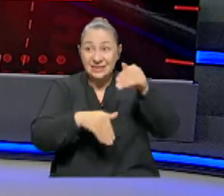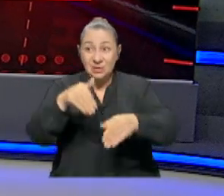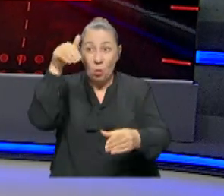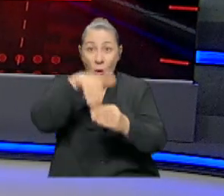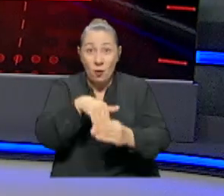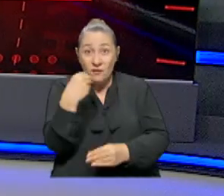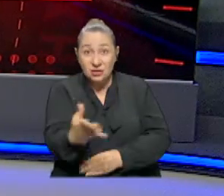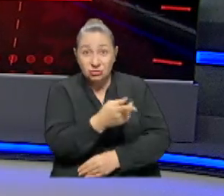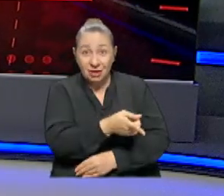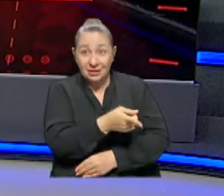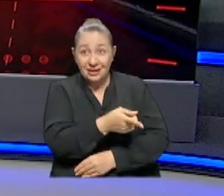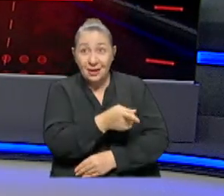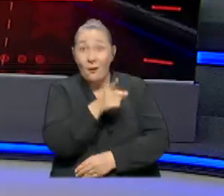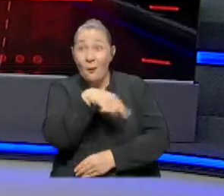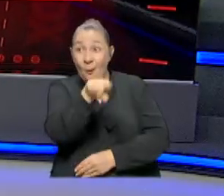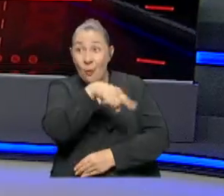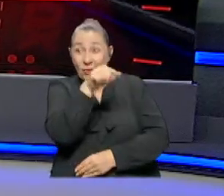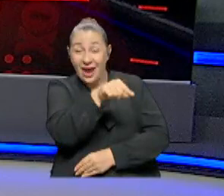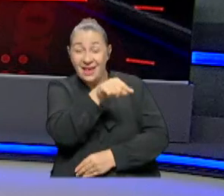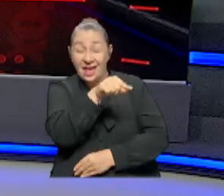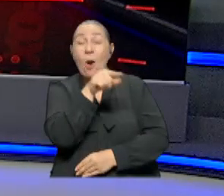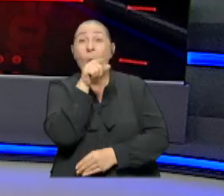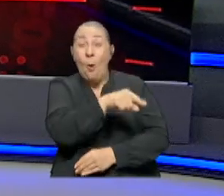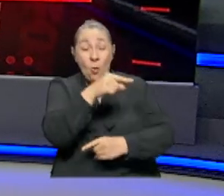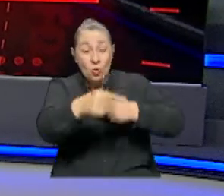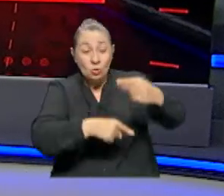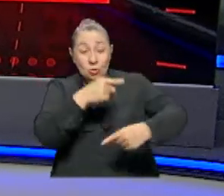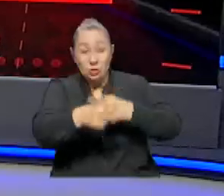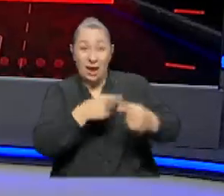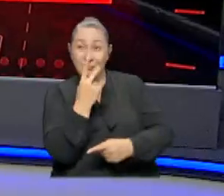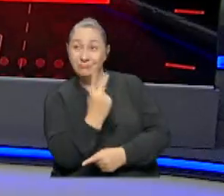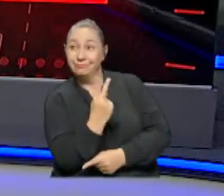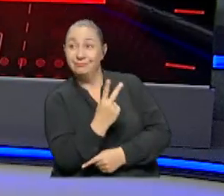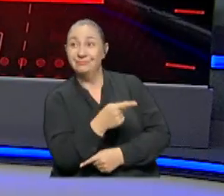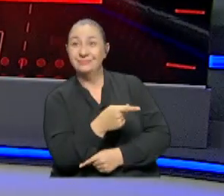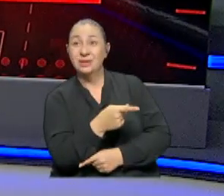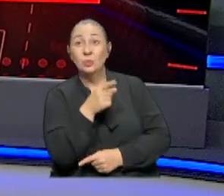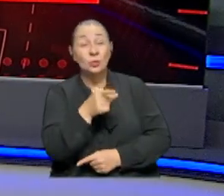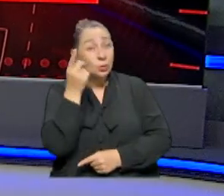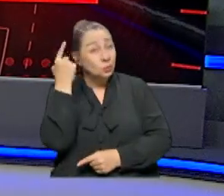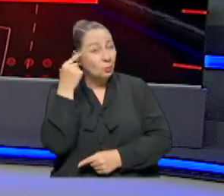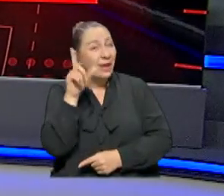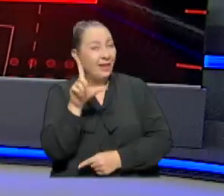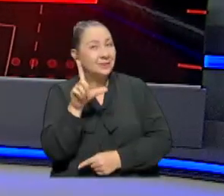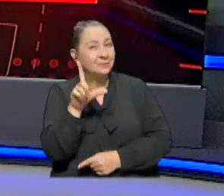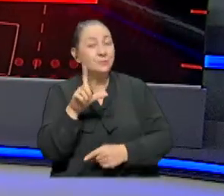oy kullanacaklar. Onlar işte o kuşağı temsil ediyorlar. Bunda